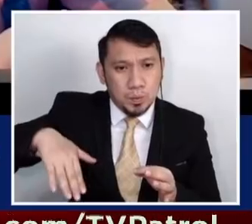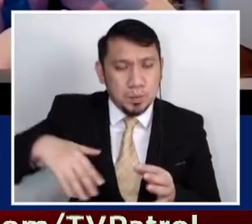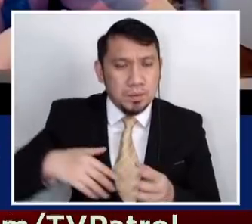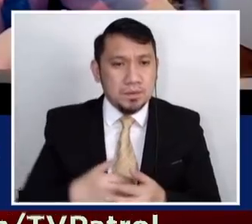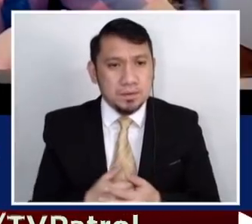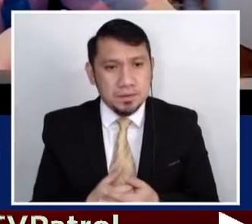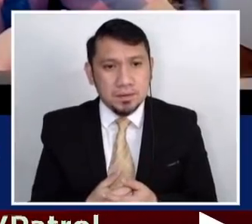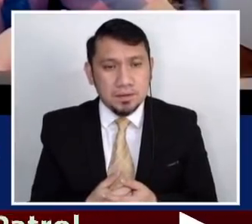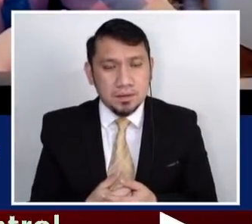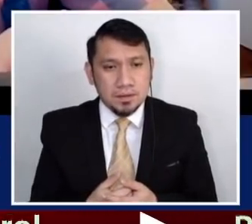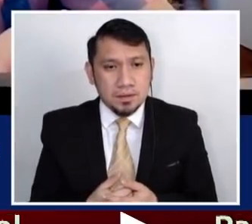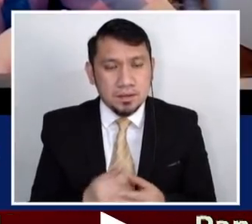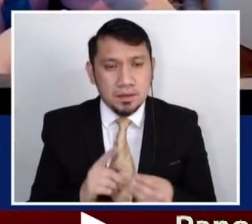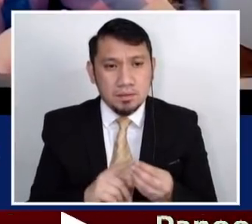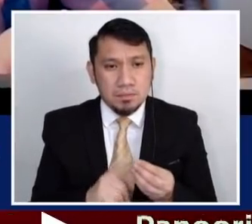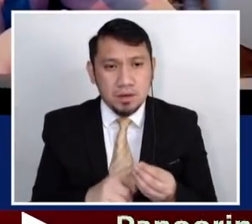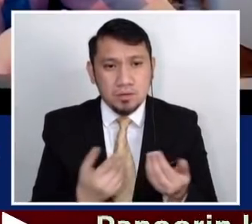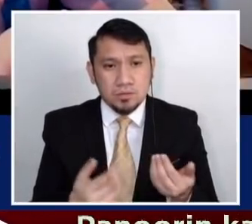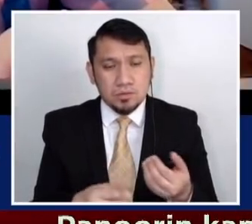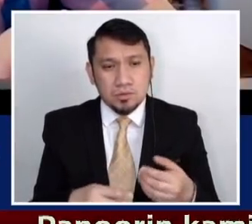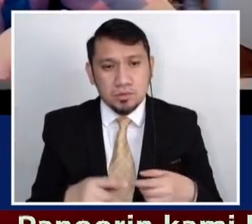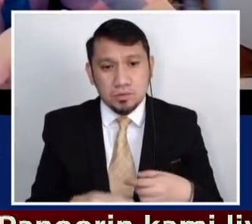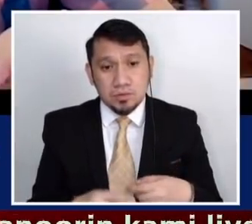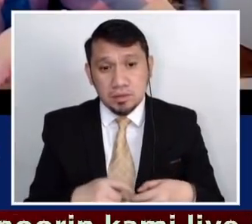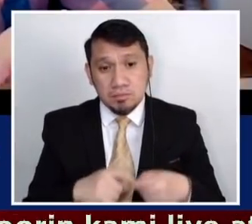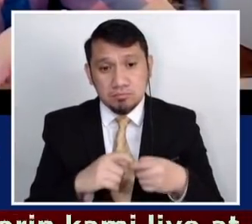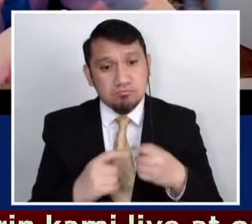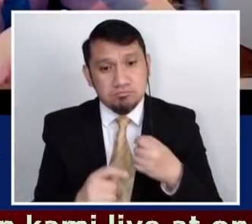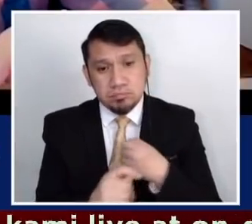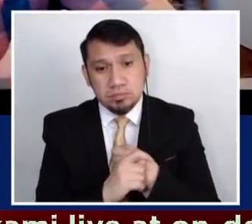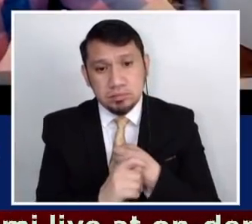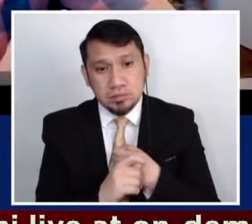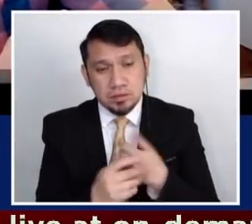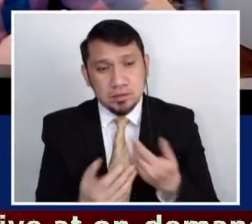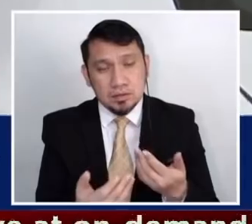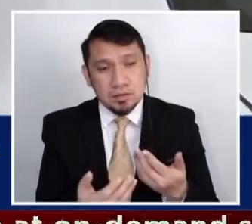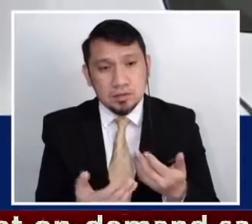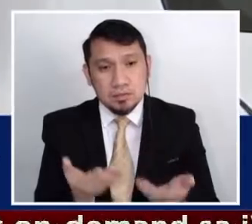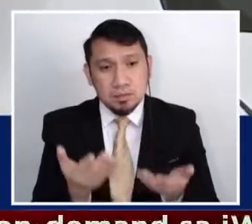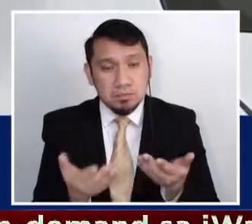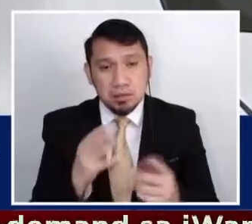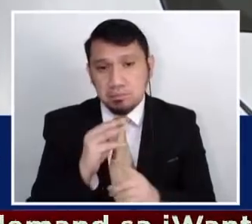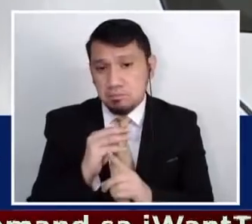sa temporary suspension po natin. So most probably by May siguro.